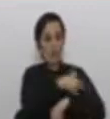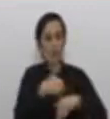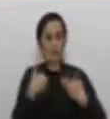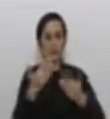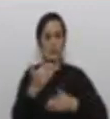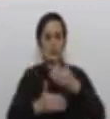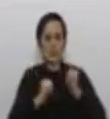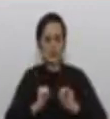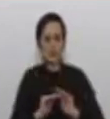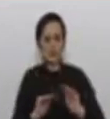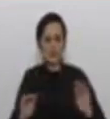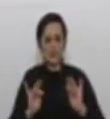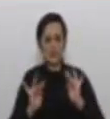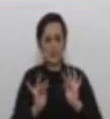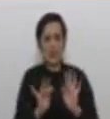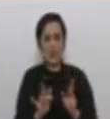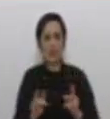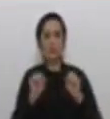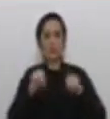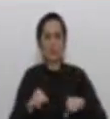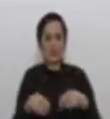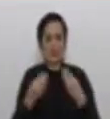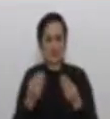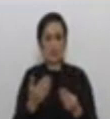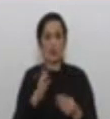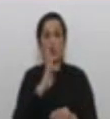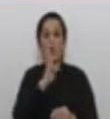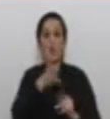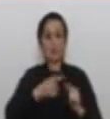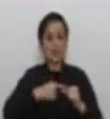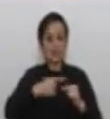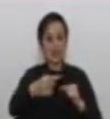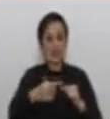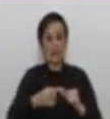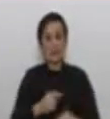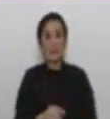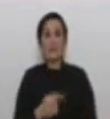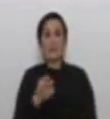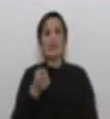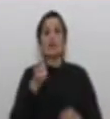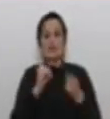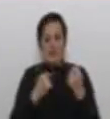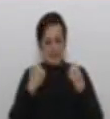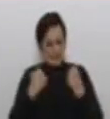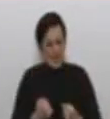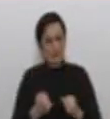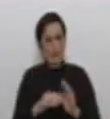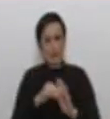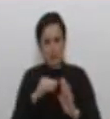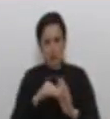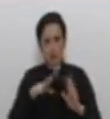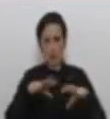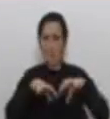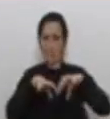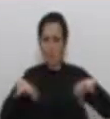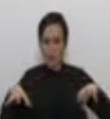მშვიდად საქმიანობის შესაძლებლობა ჰქონდეთ შემდეგი 4 წლის განმავლობაში. Ნამდვილად დაძაბული არჩევნები იყო პოლარიზებული,